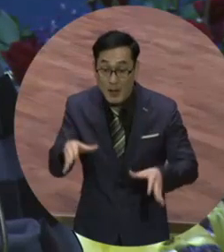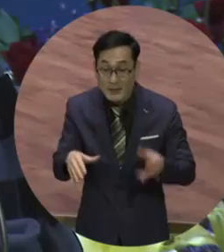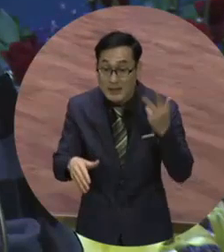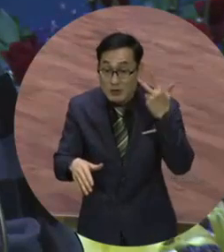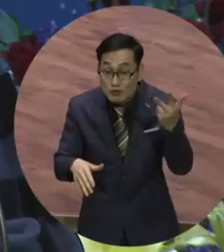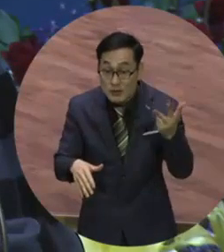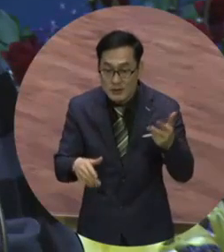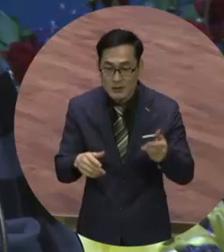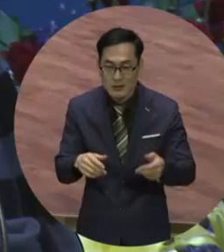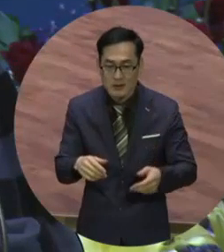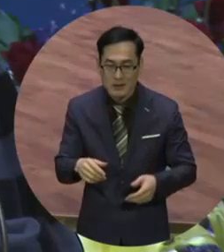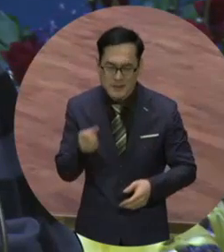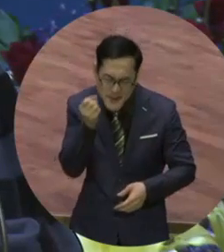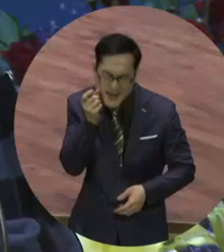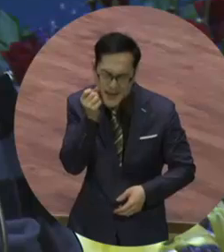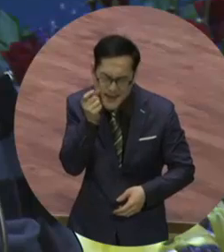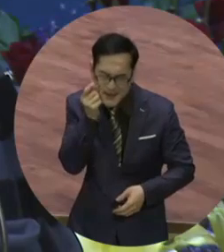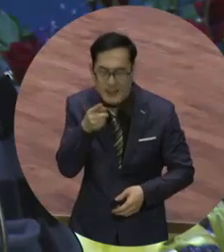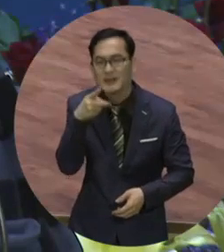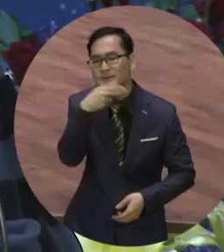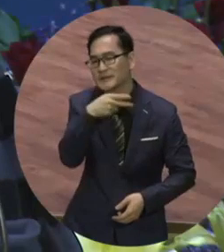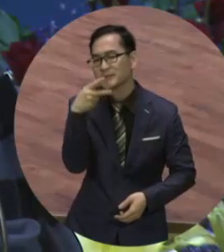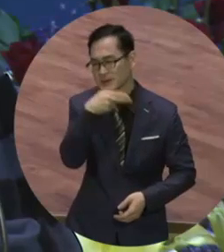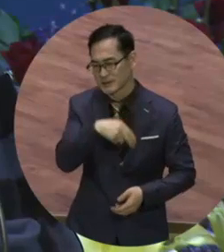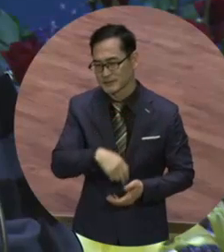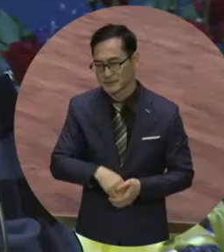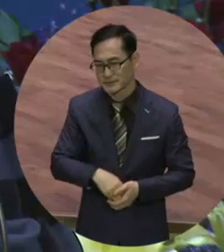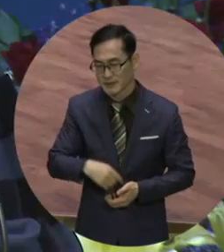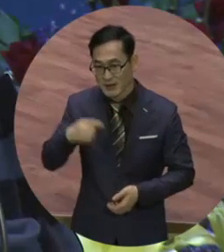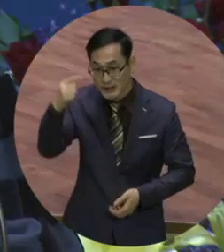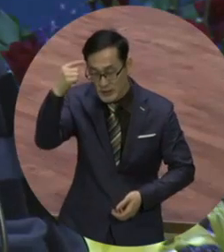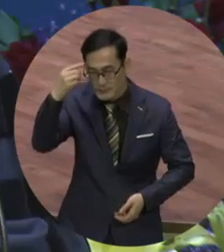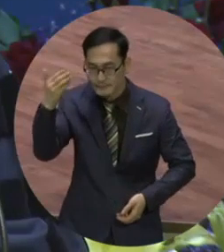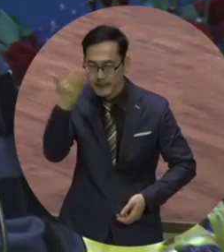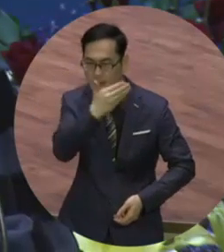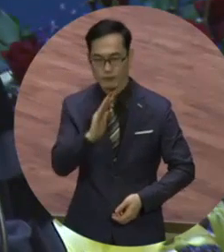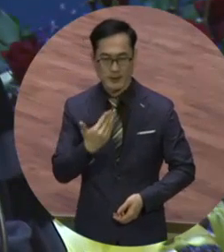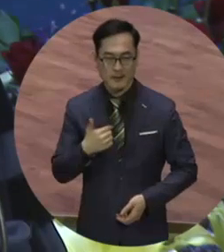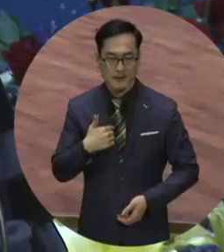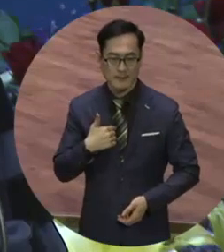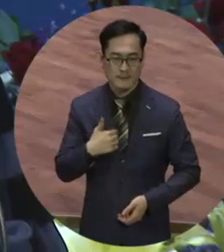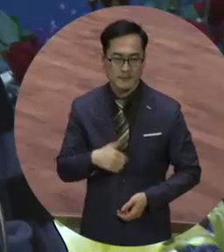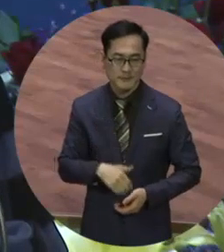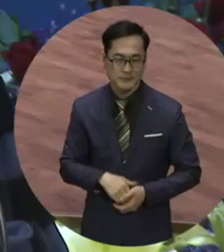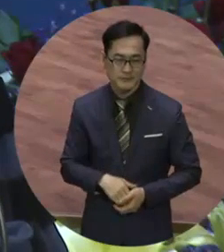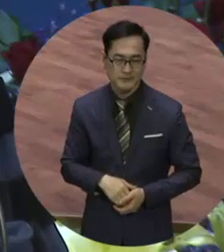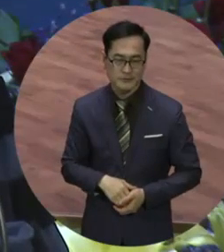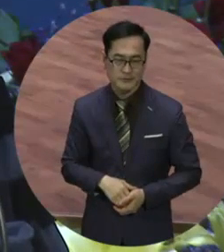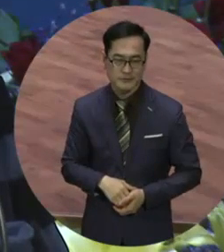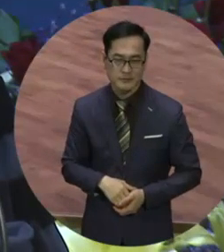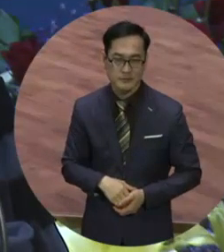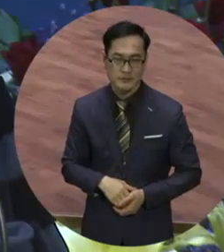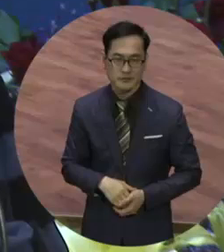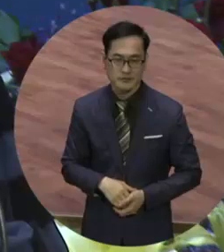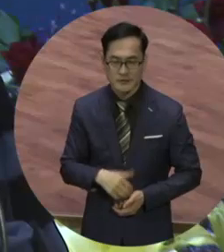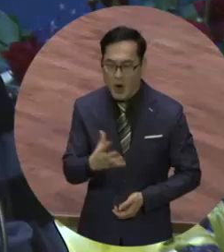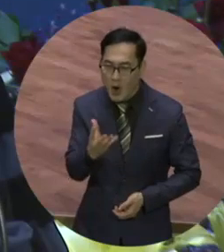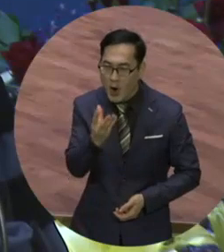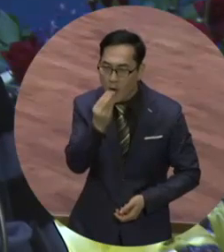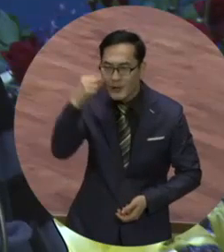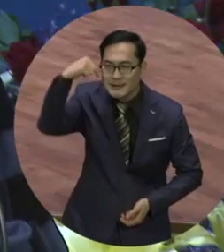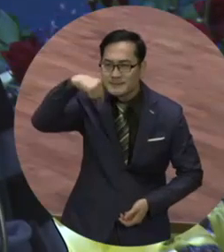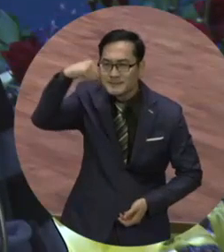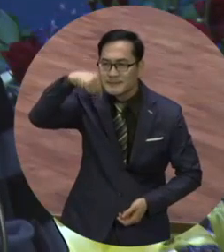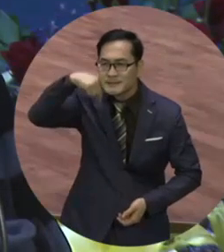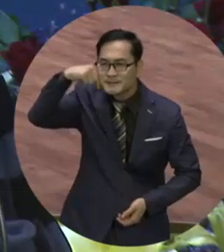갑니다. 금식을 하면요 뭐 정신이 맑아집니다. 맑아지면서 좀 신령해지는 기분입니다.